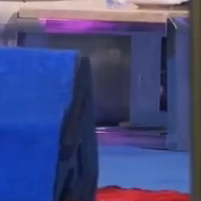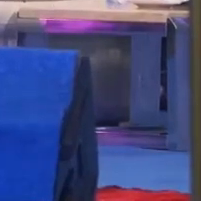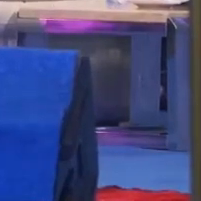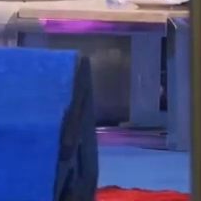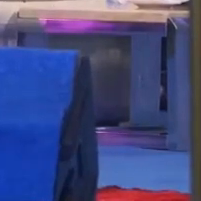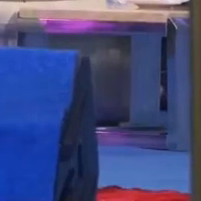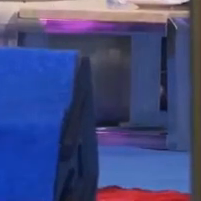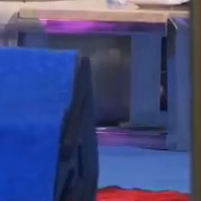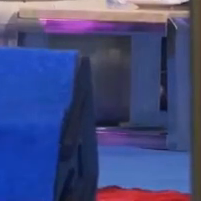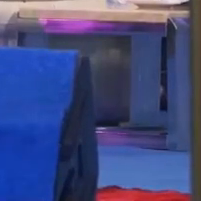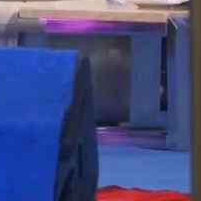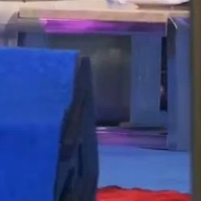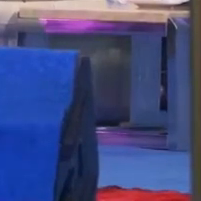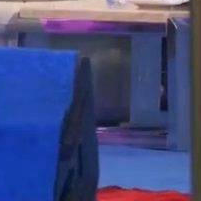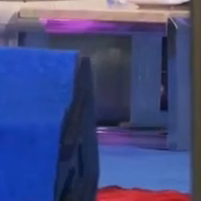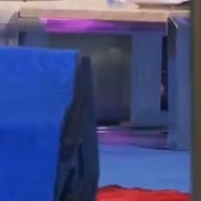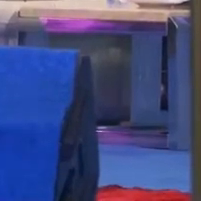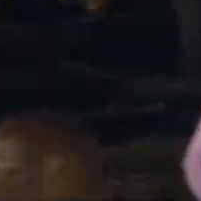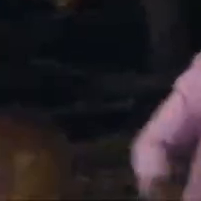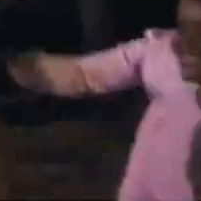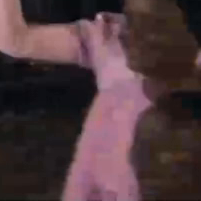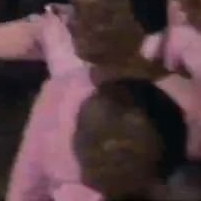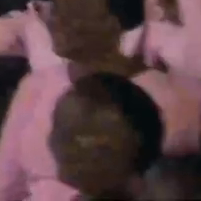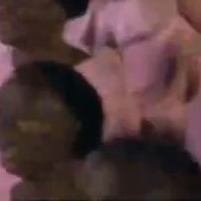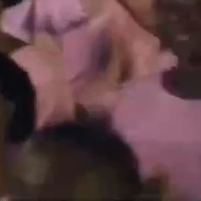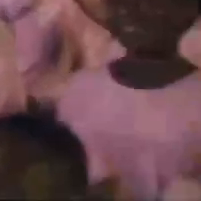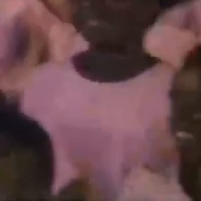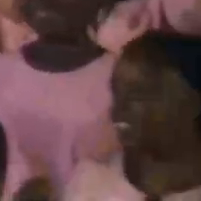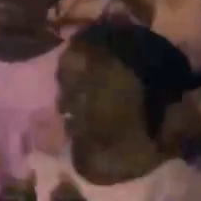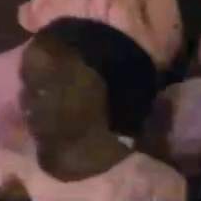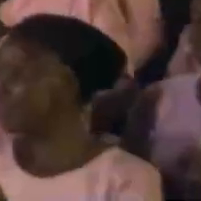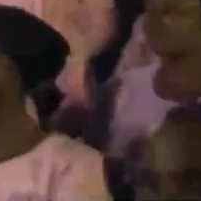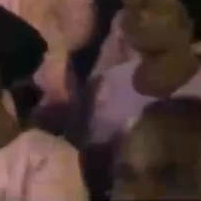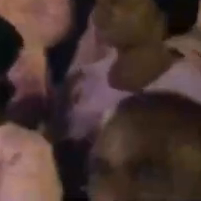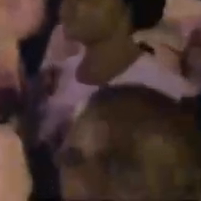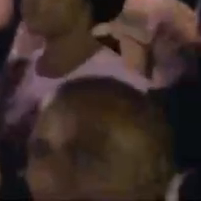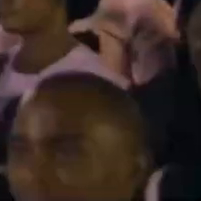Tu verras sa puissance. Tu verras son autorité.